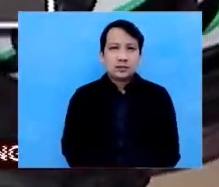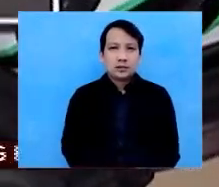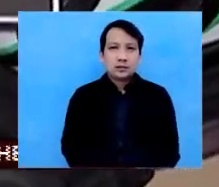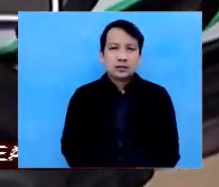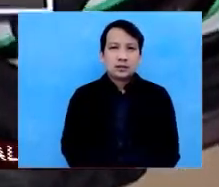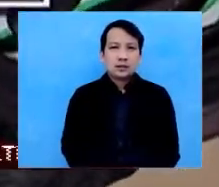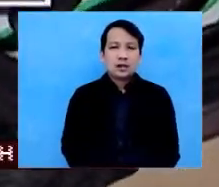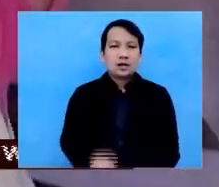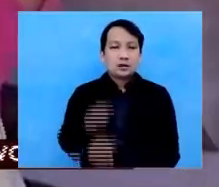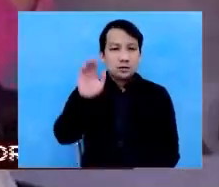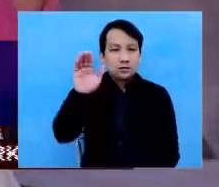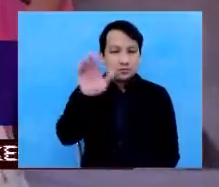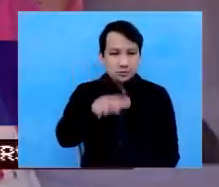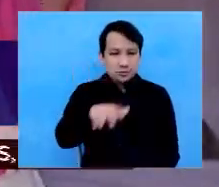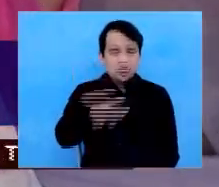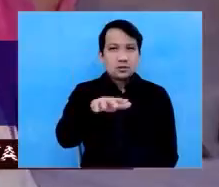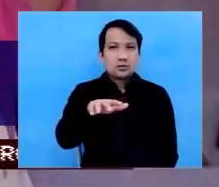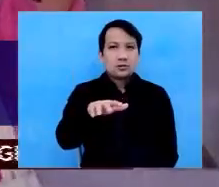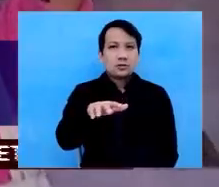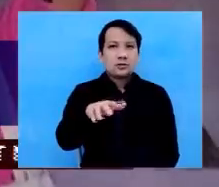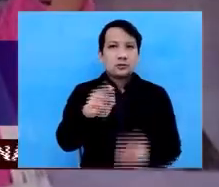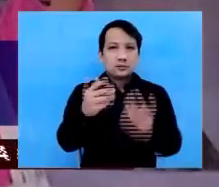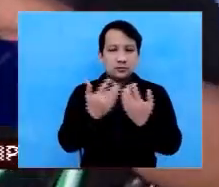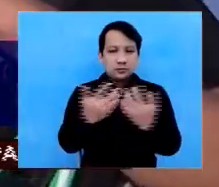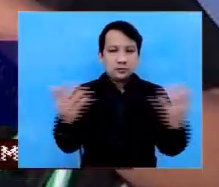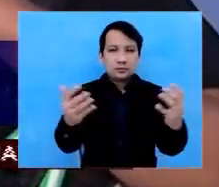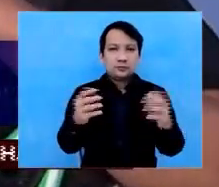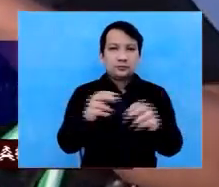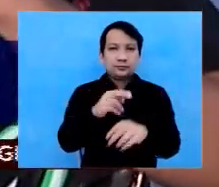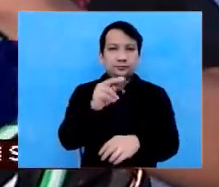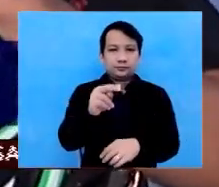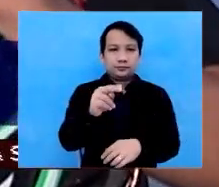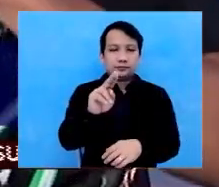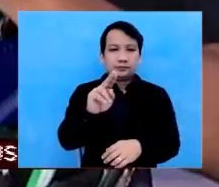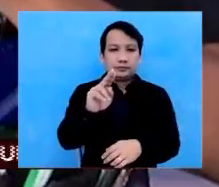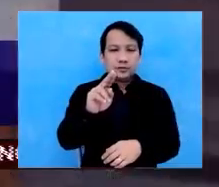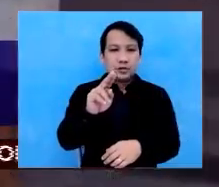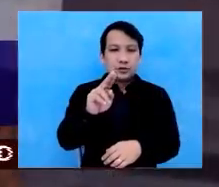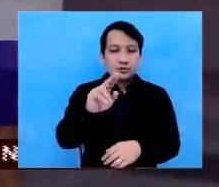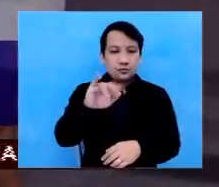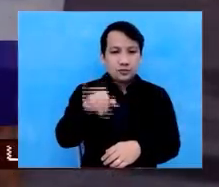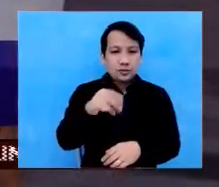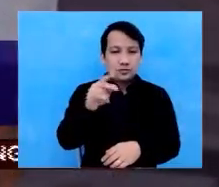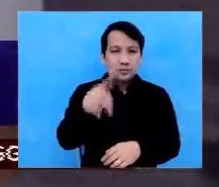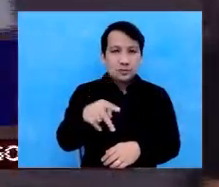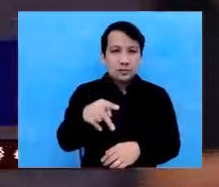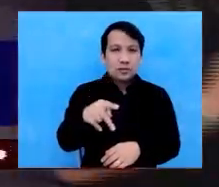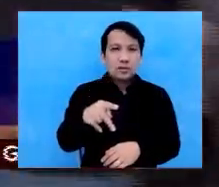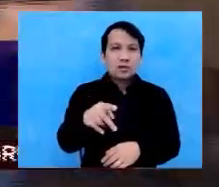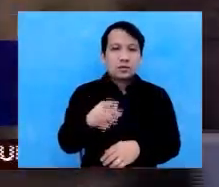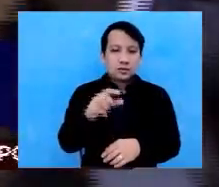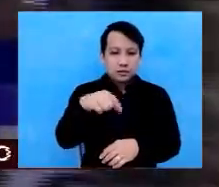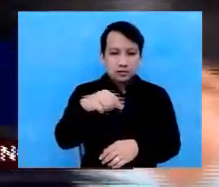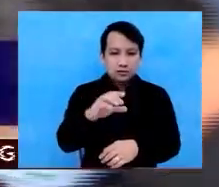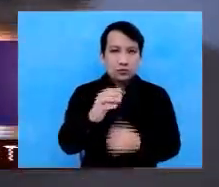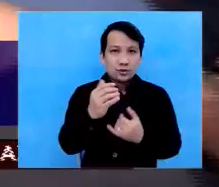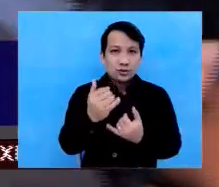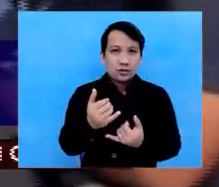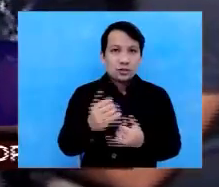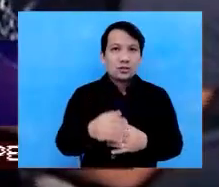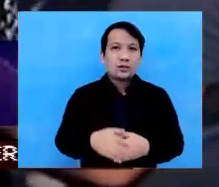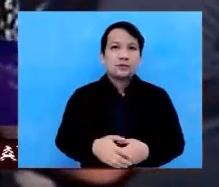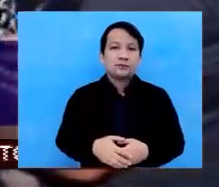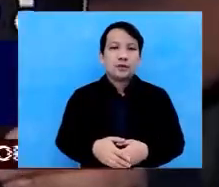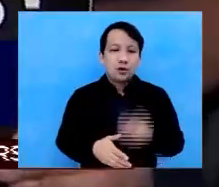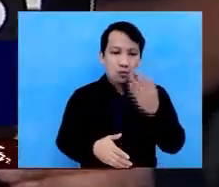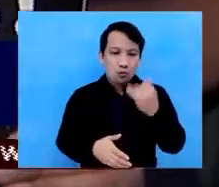Ito ang sigaw sa indignation rally ng National Union of Journalists of the Philippines sa Quezon City ngayong gabi. Kinundina